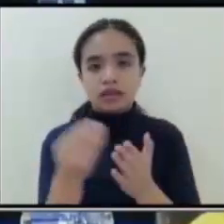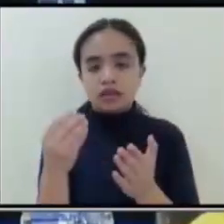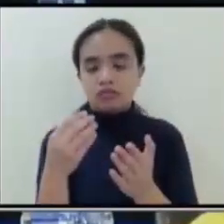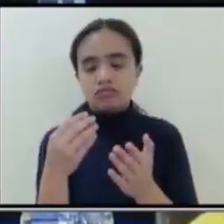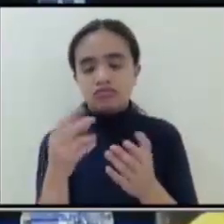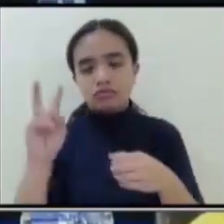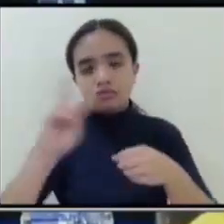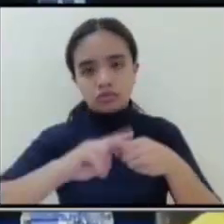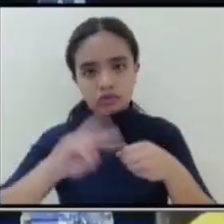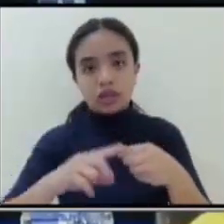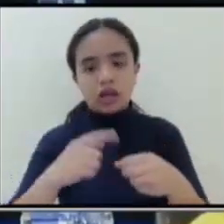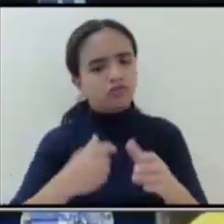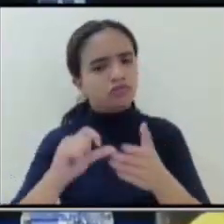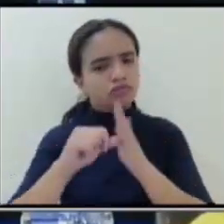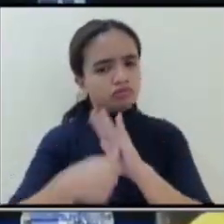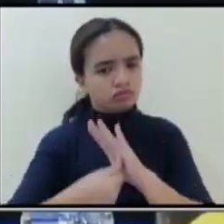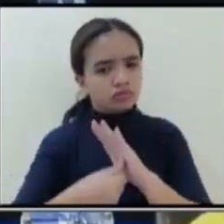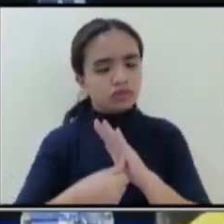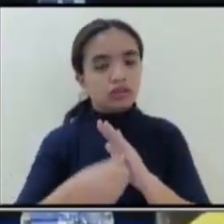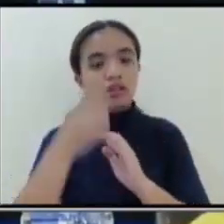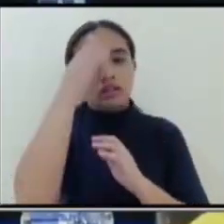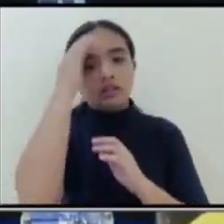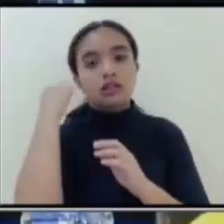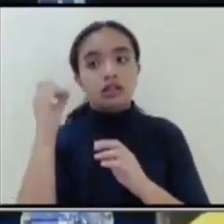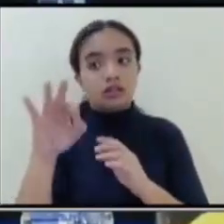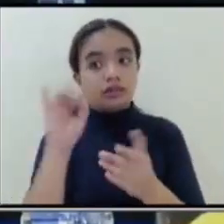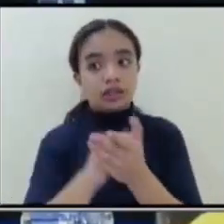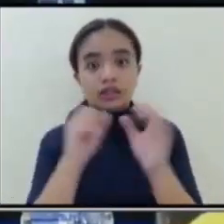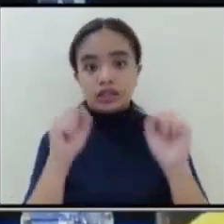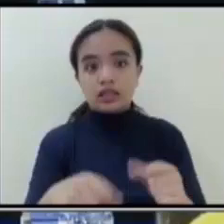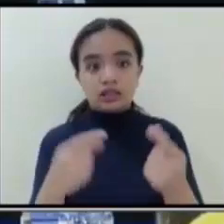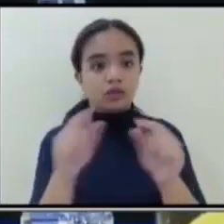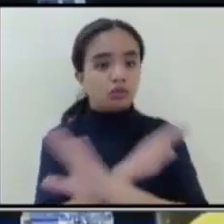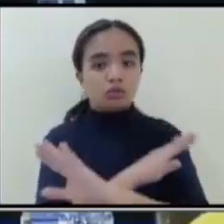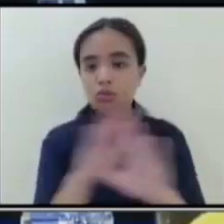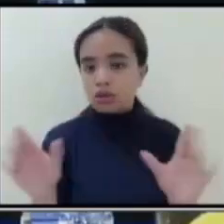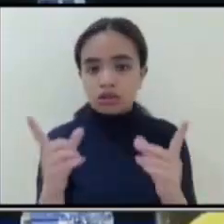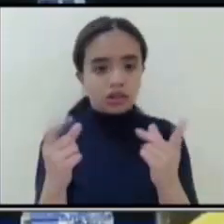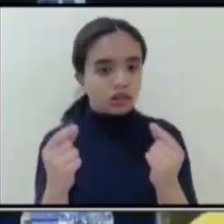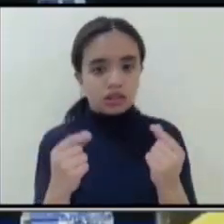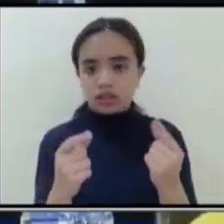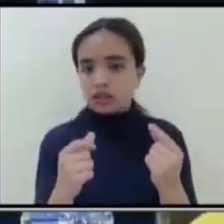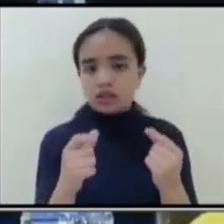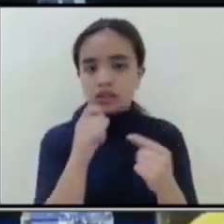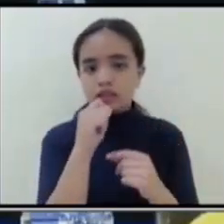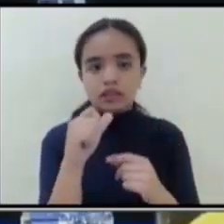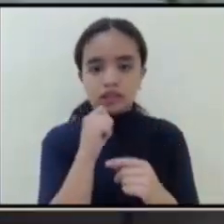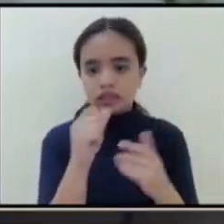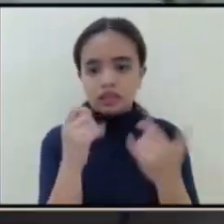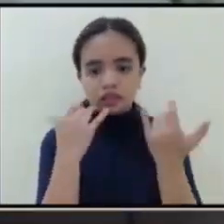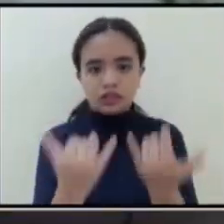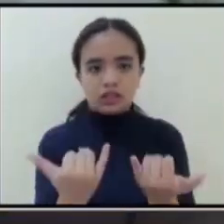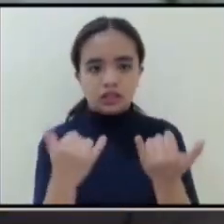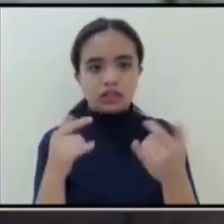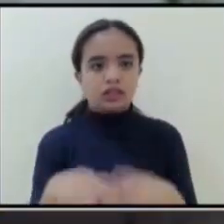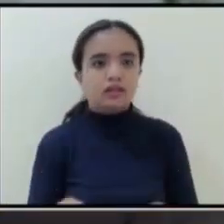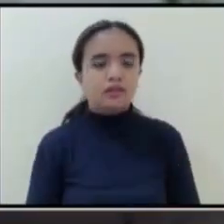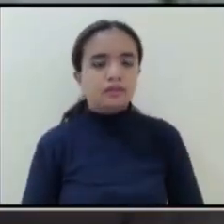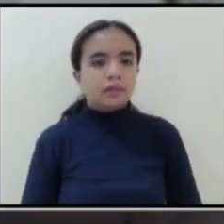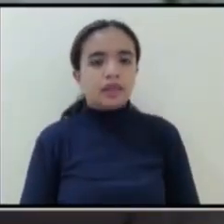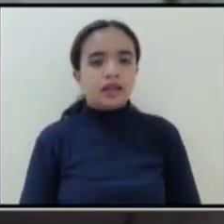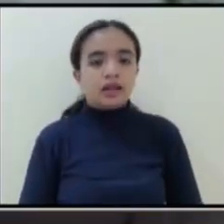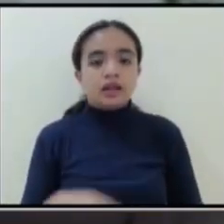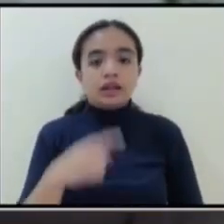sa kanila, kung kaya mang gawin yan, huwag na huwag niyong gagawin. Not under the present leadership of this commission. Sabi naman ng